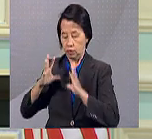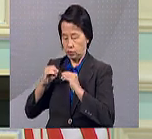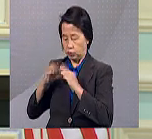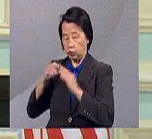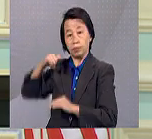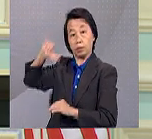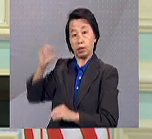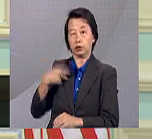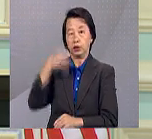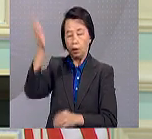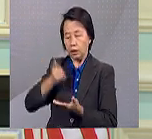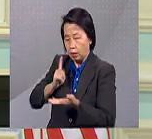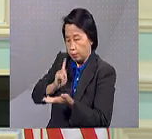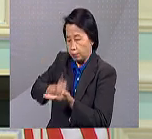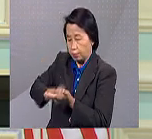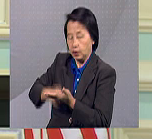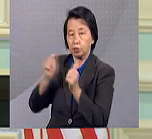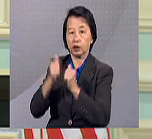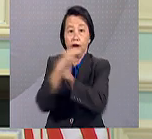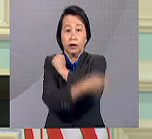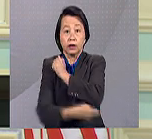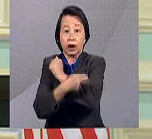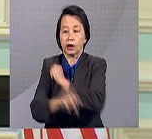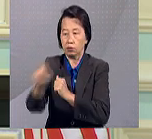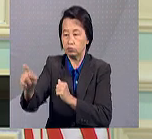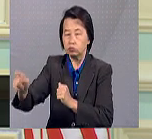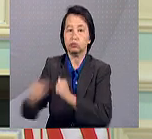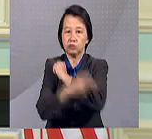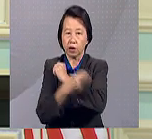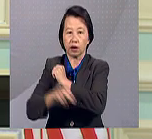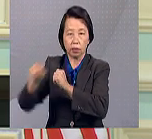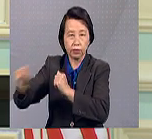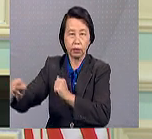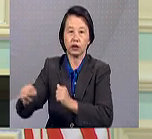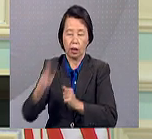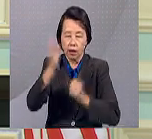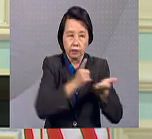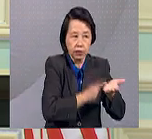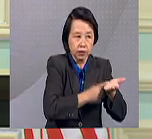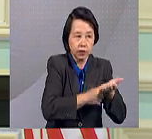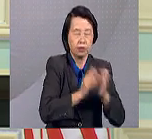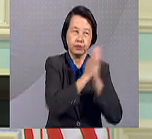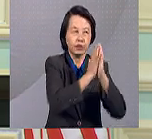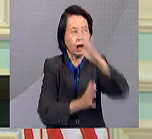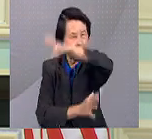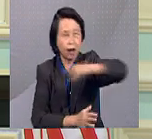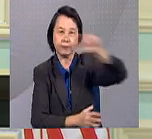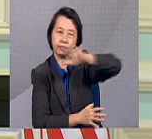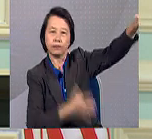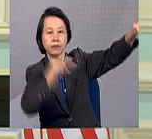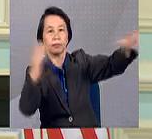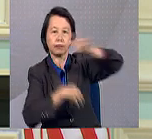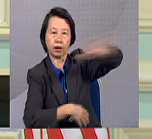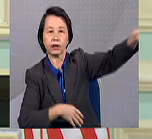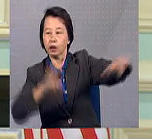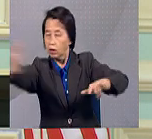semalam, kita akan berbincang dengan negara-negara asal mereka supaya boleh mengambil mereka. Kita